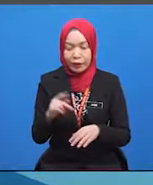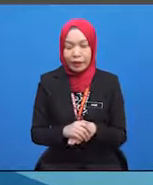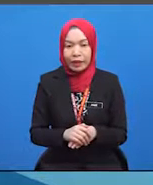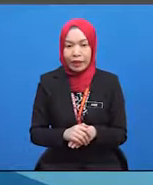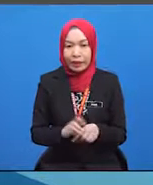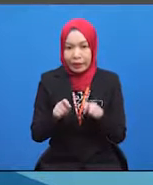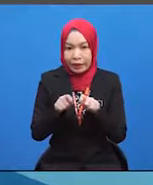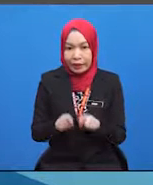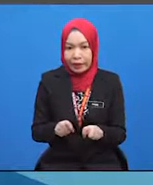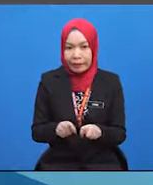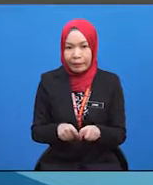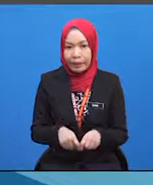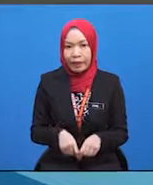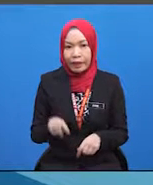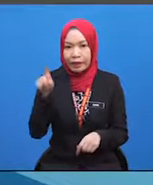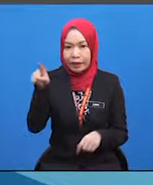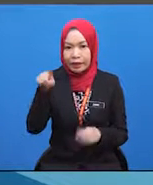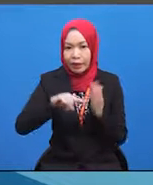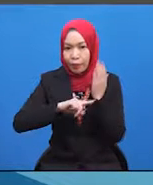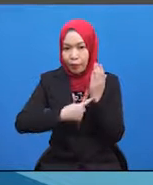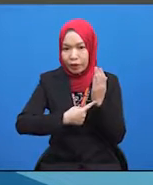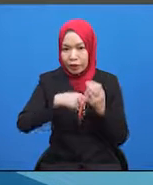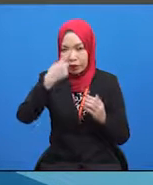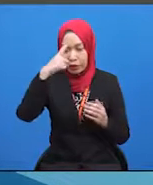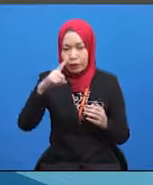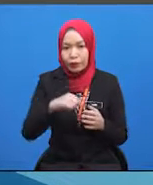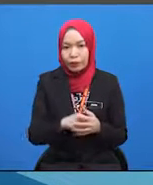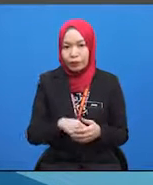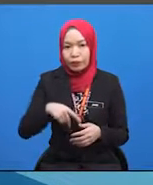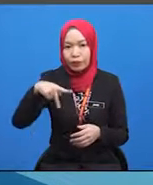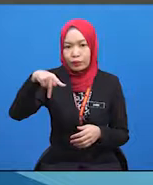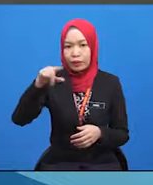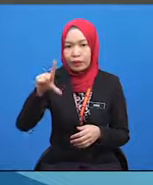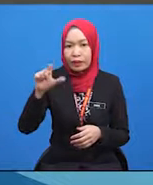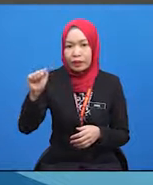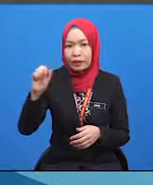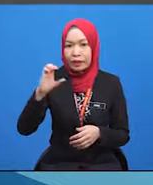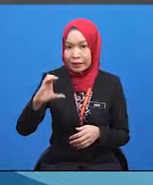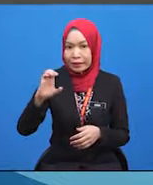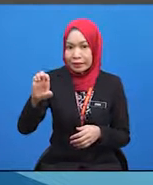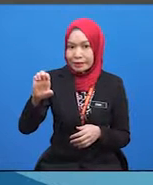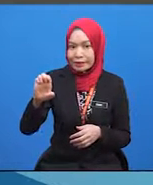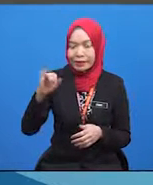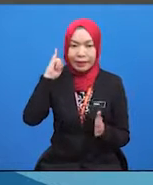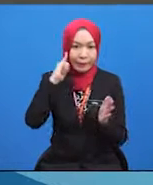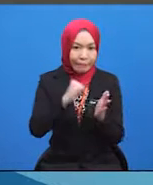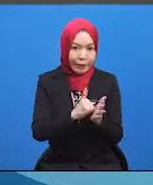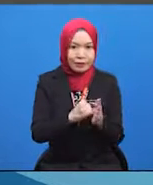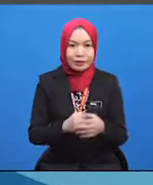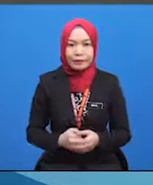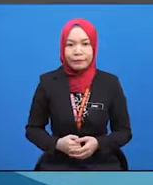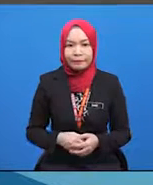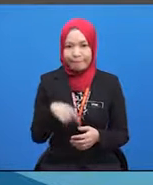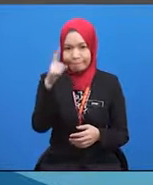Tetapkan poin mula untuk memulakan tracing image. Murid-murid boleh menetapkan di mana-mana sahaja